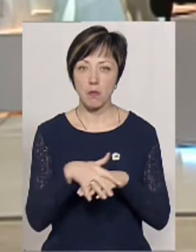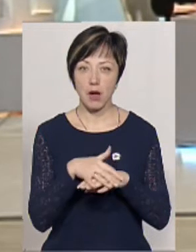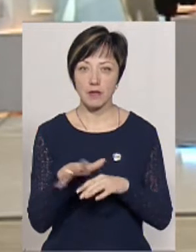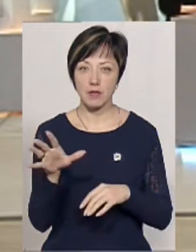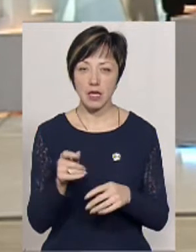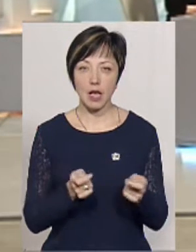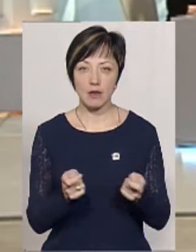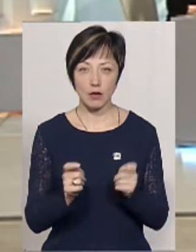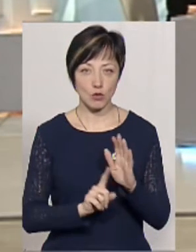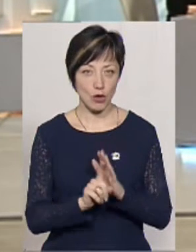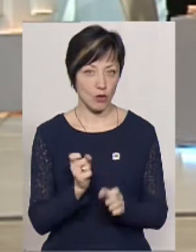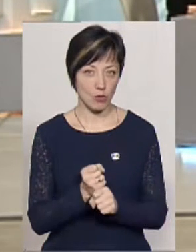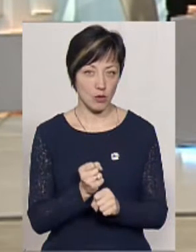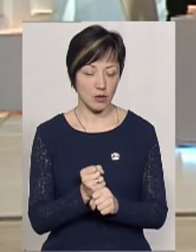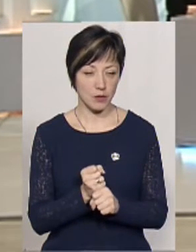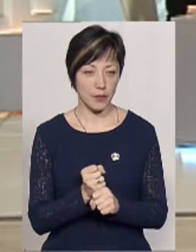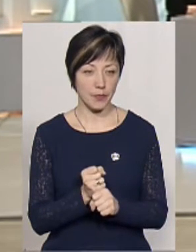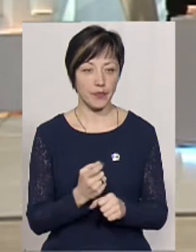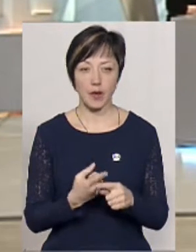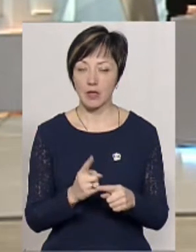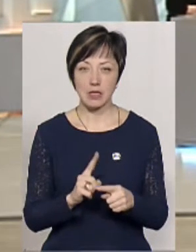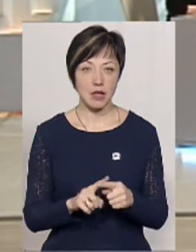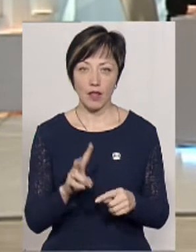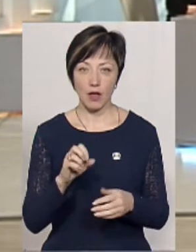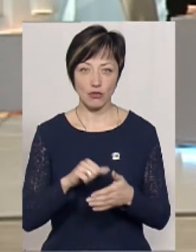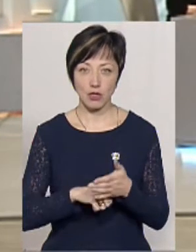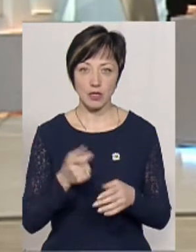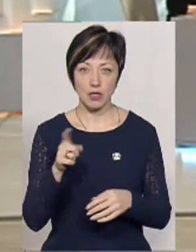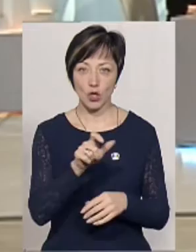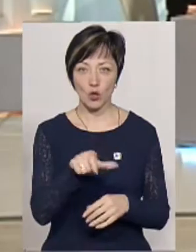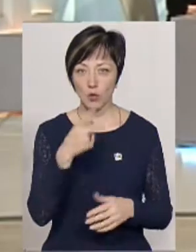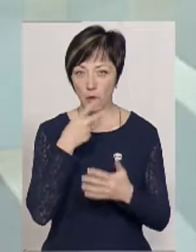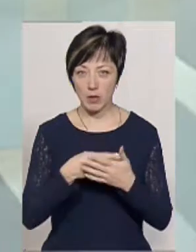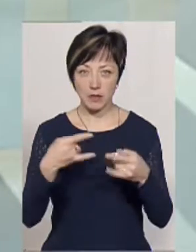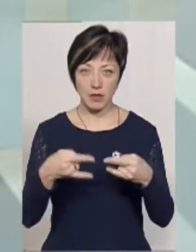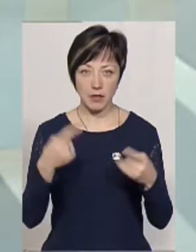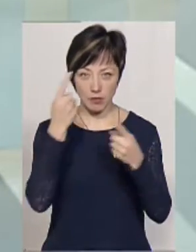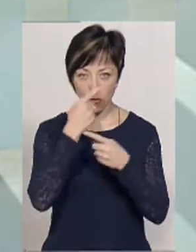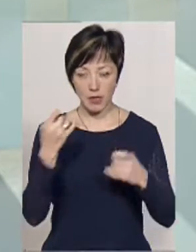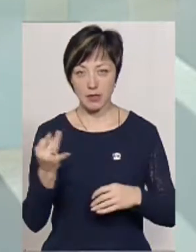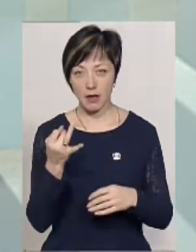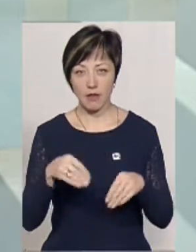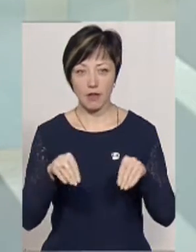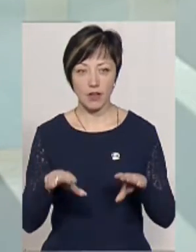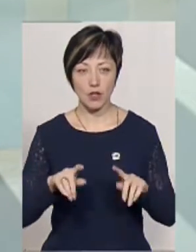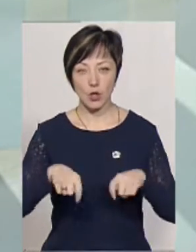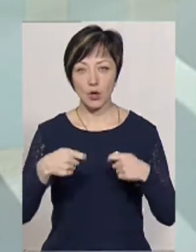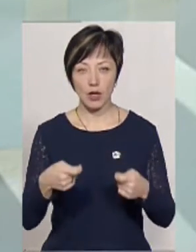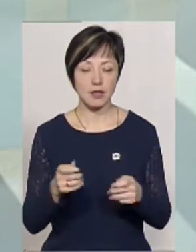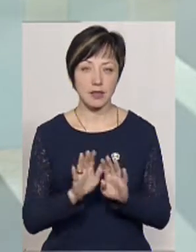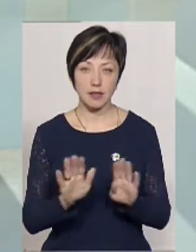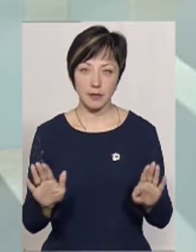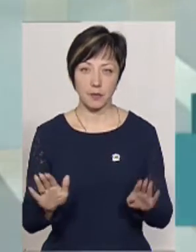всі керівники почали робити. Тобто однозначно, що це не через те, що люди побачили в телевізорі десь там інформацію цікаву і вирішили донести. Так?